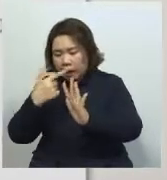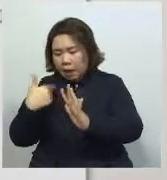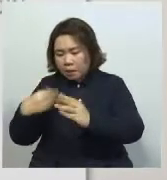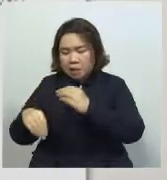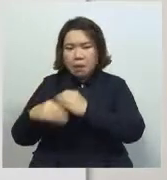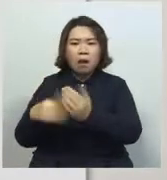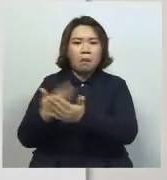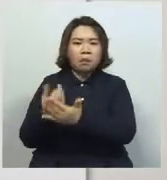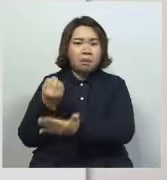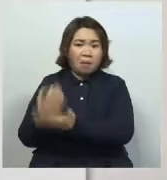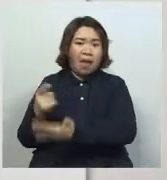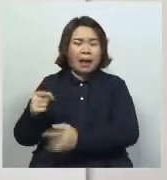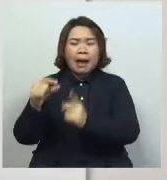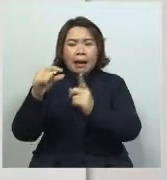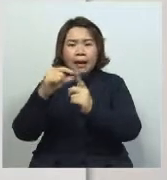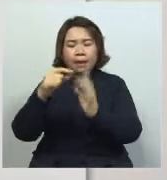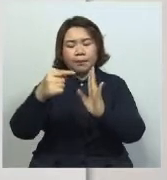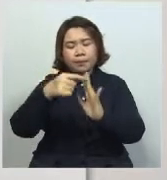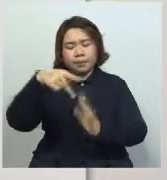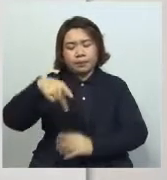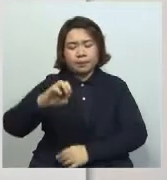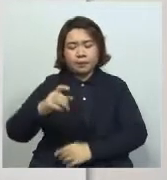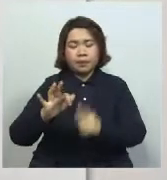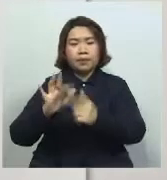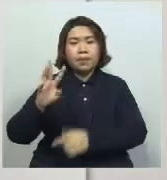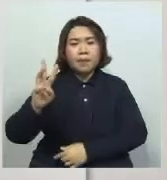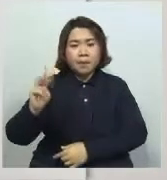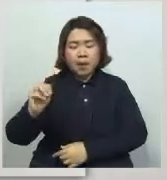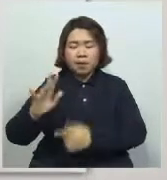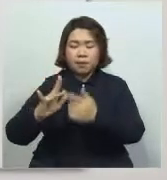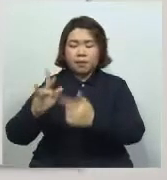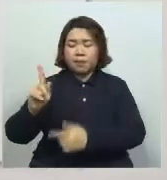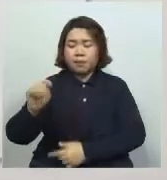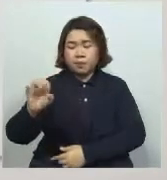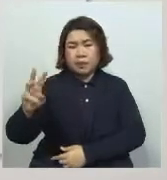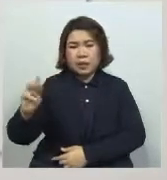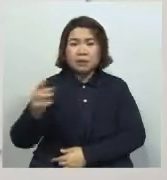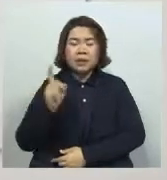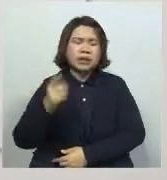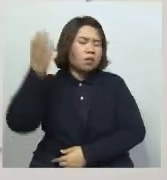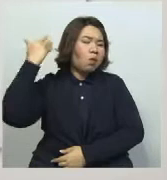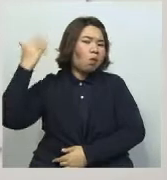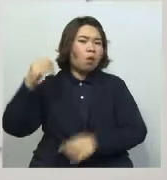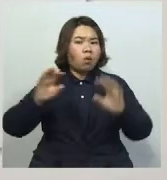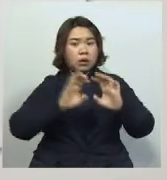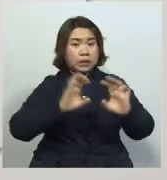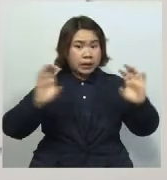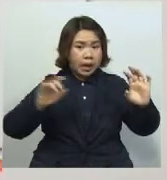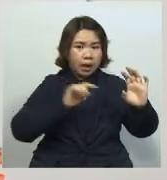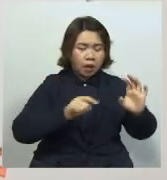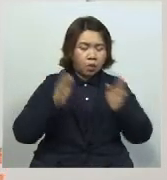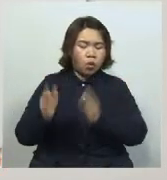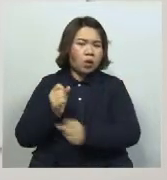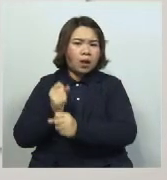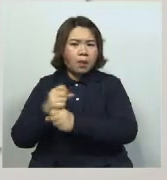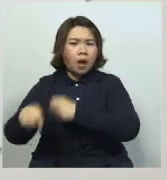ติมเน้นคำว่าเพิ่มเติมก็หมายความว่าเดิมเนี่ยข้าราชการเนี่ยไม่ว่าจะเป็นข้าราชการหรือข้าราชการบำน